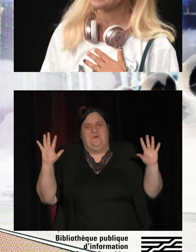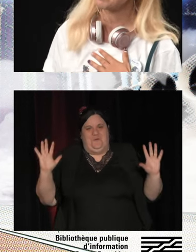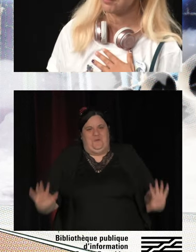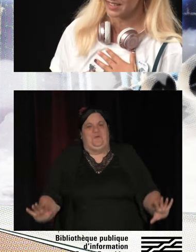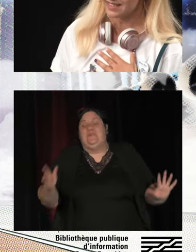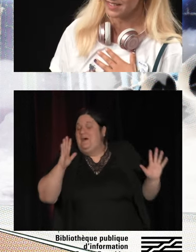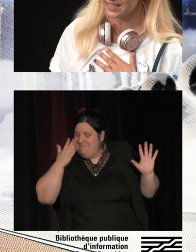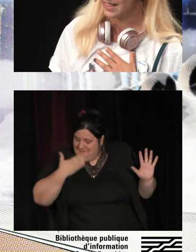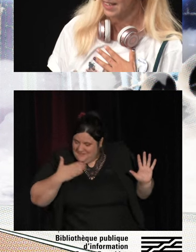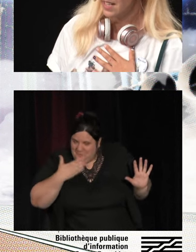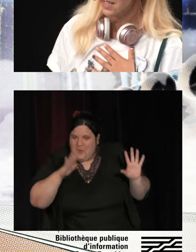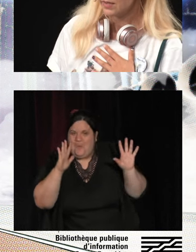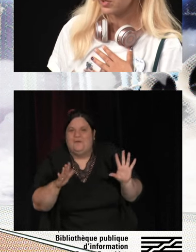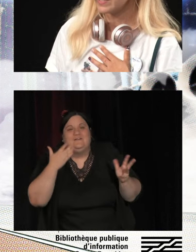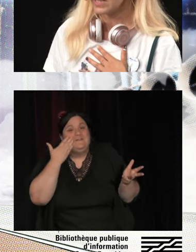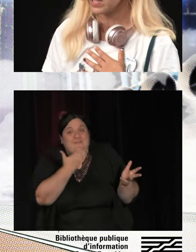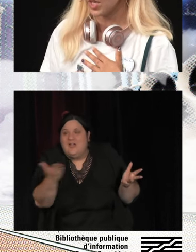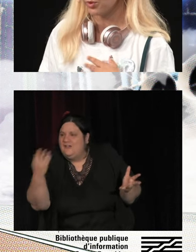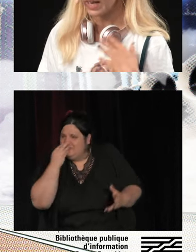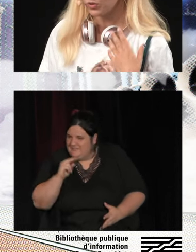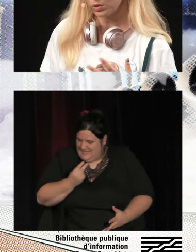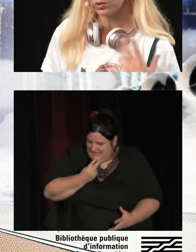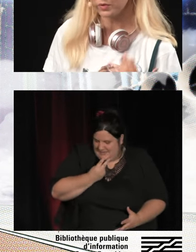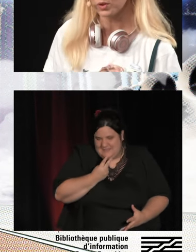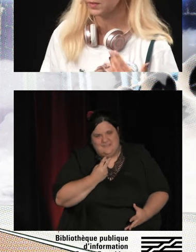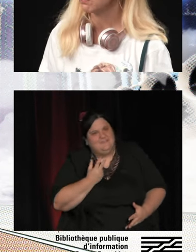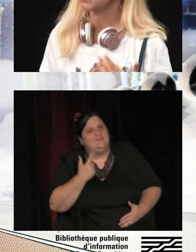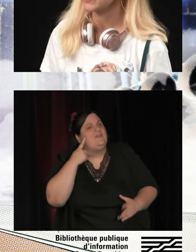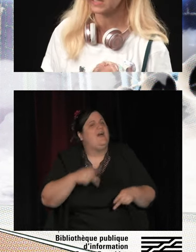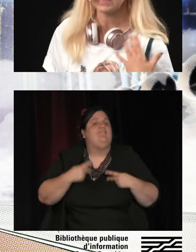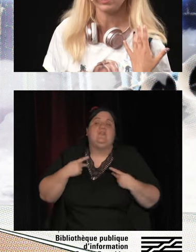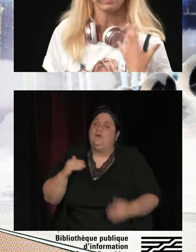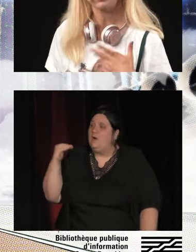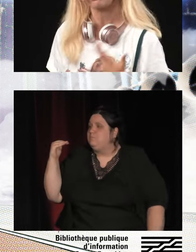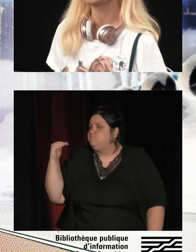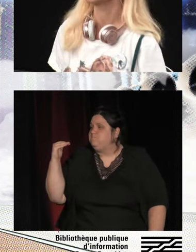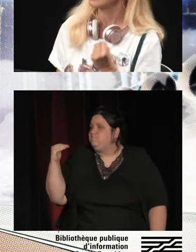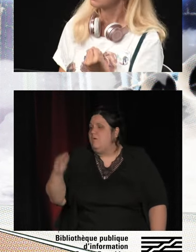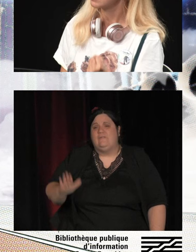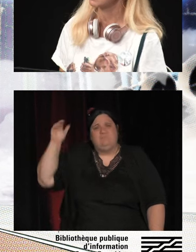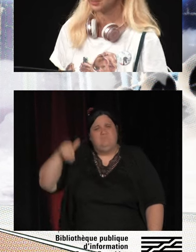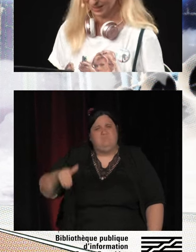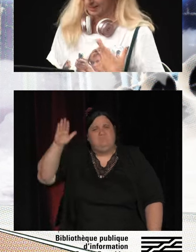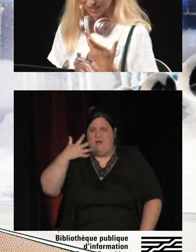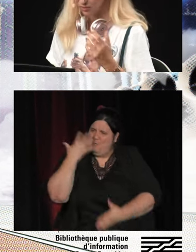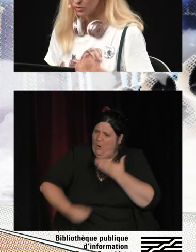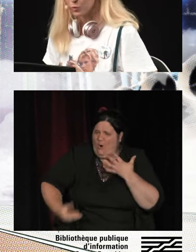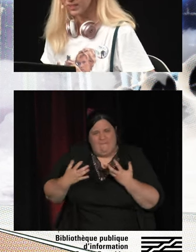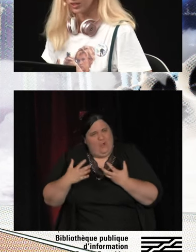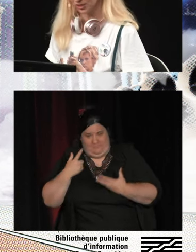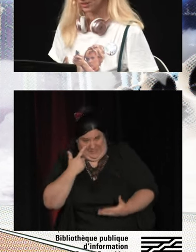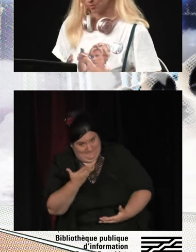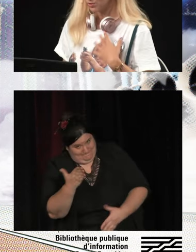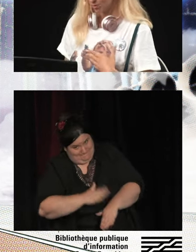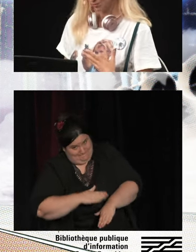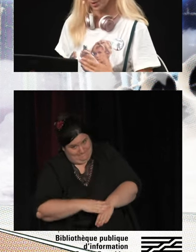C'est bien, non mais vous voyez, si vous sentez que vous êtes un peu atone dans votre vie, que vous manquez d'émotions, faites du